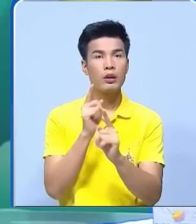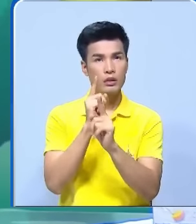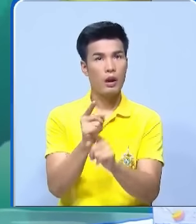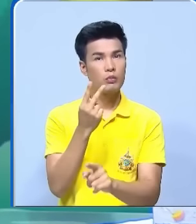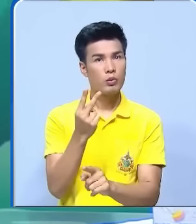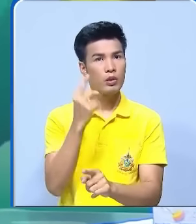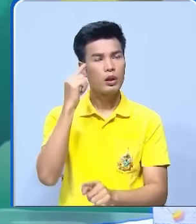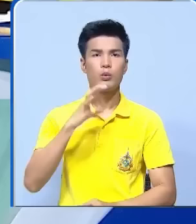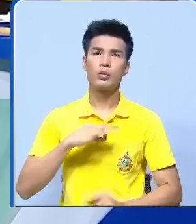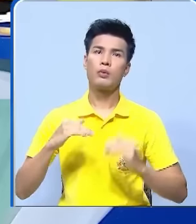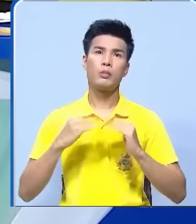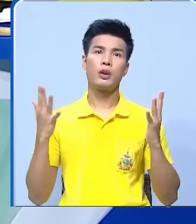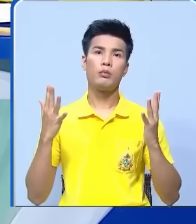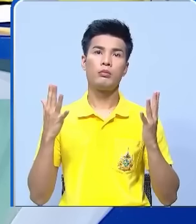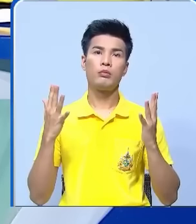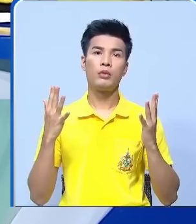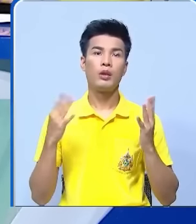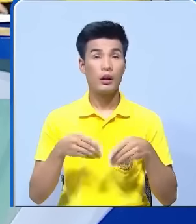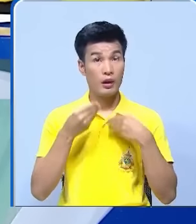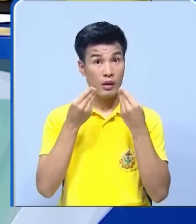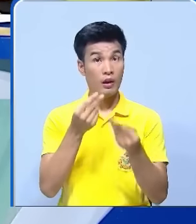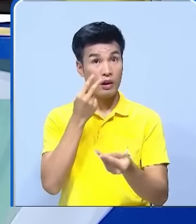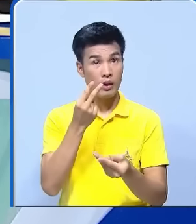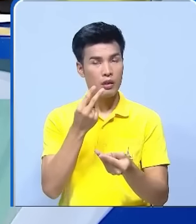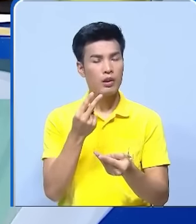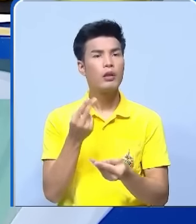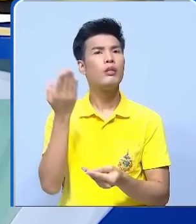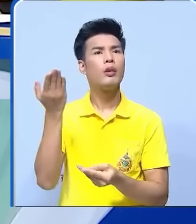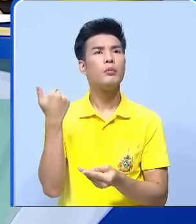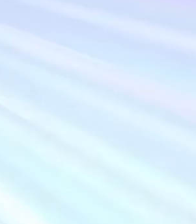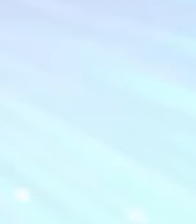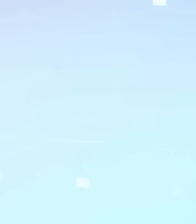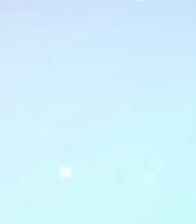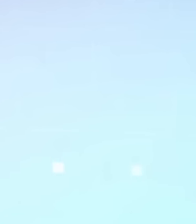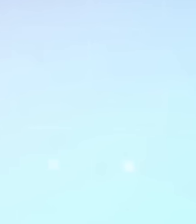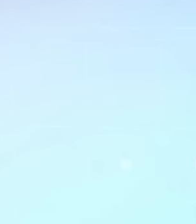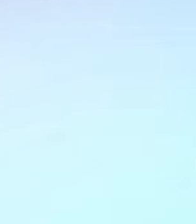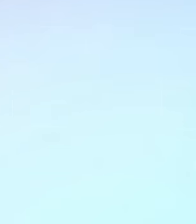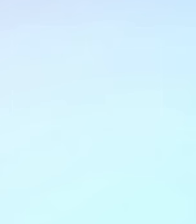แต่เขารู้สึกว่าเขาไม่เป็นธรรมก็พูดได้ก็เราจะได้เห็นว่านอกจากเคสครูเบนแล้วมันยังมีเคสอื่นๆอีก